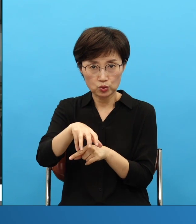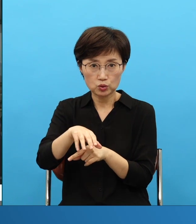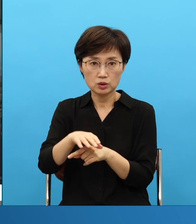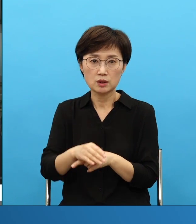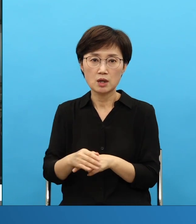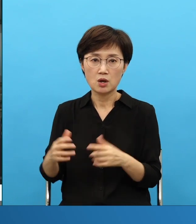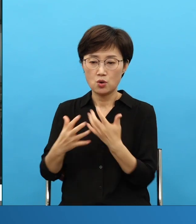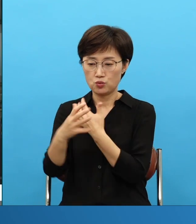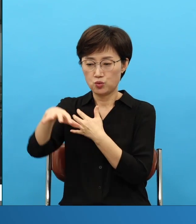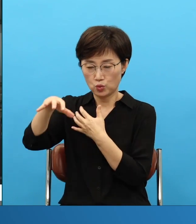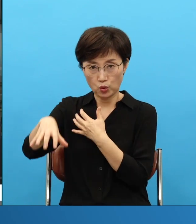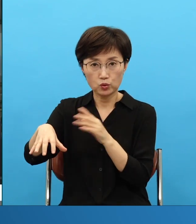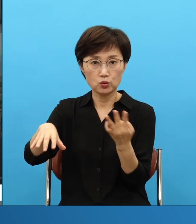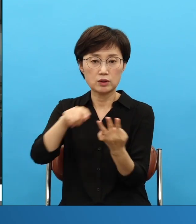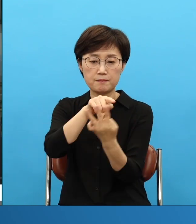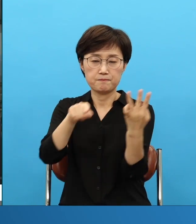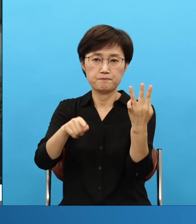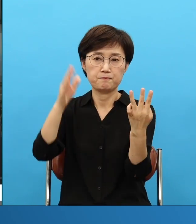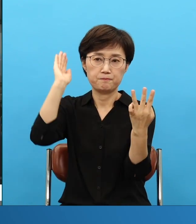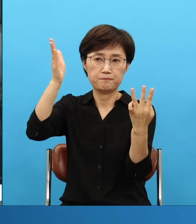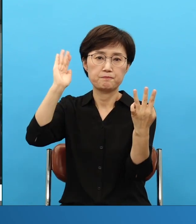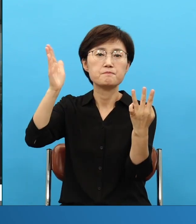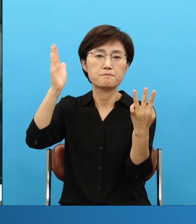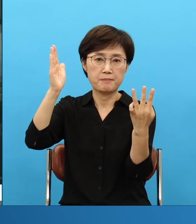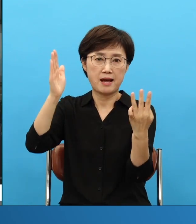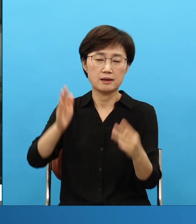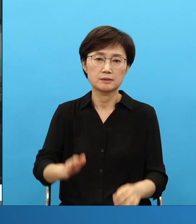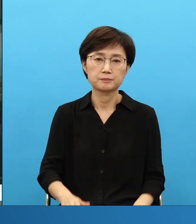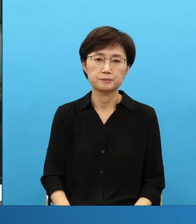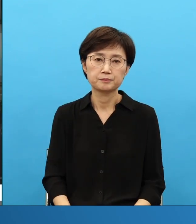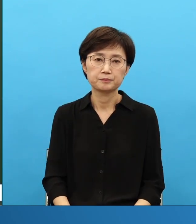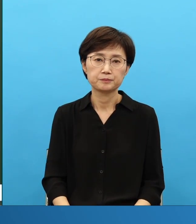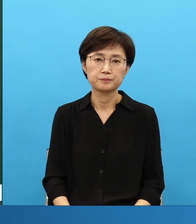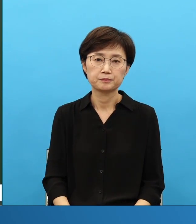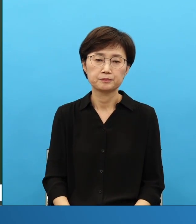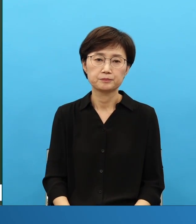회당의 절대망대란 제목으로 3강의 메시지를 전했습니다.